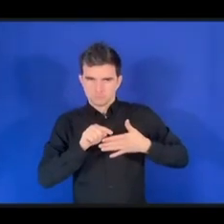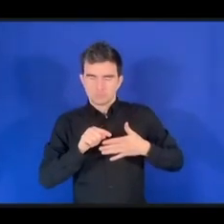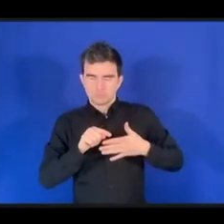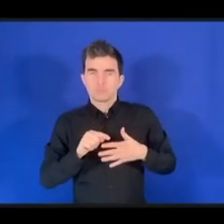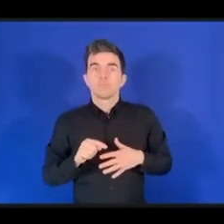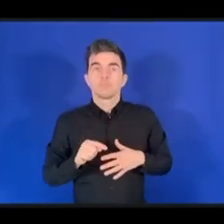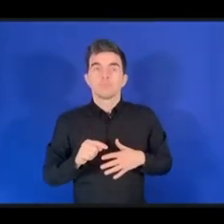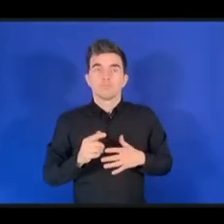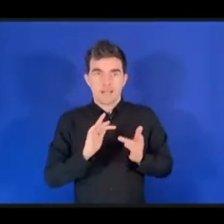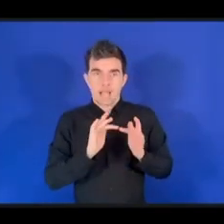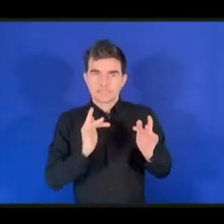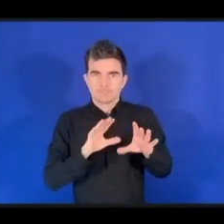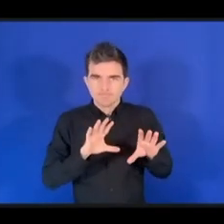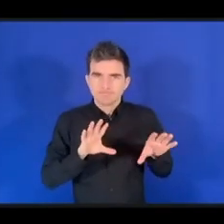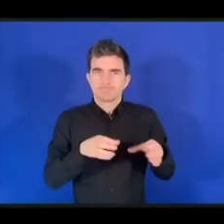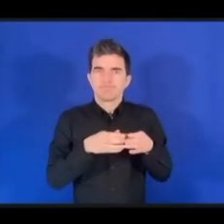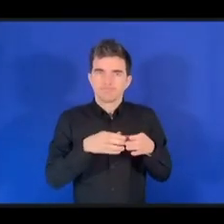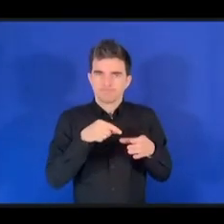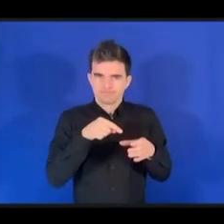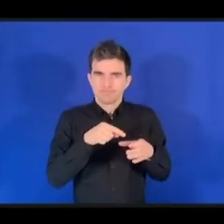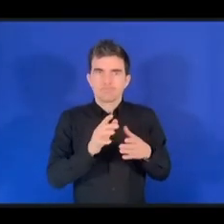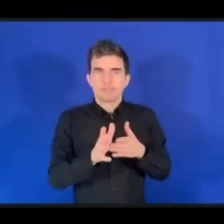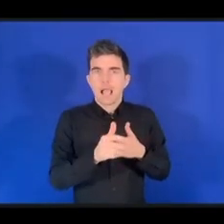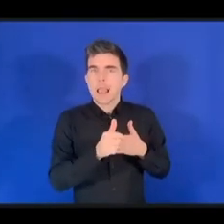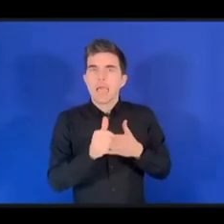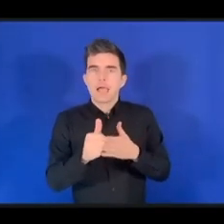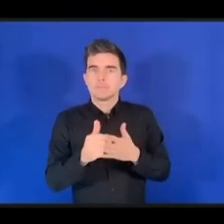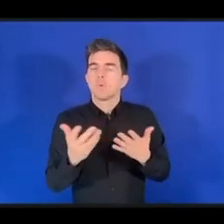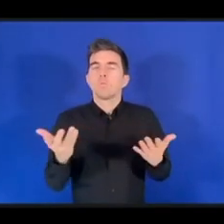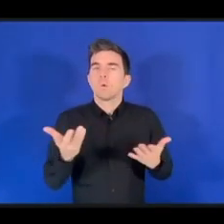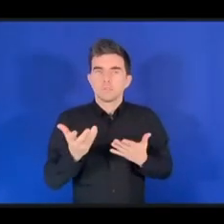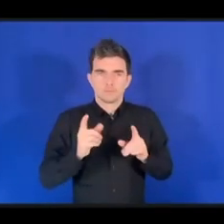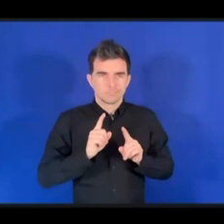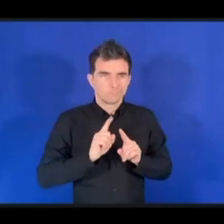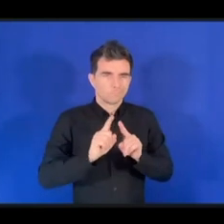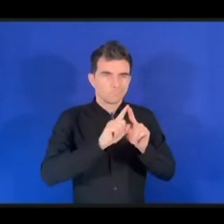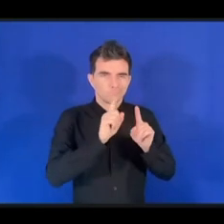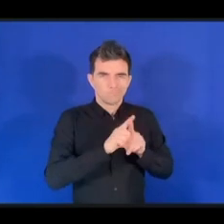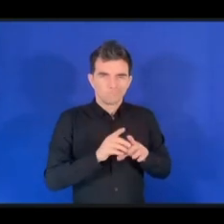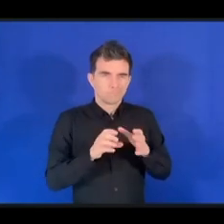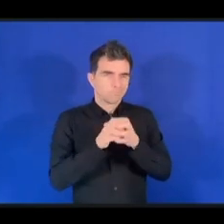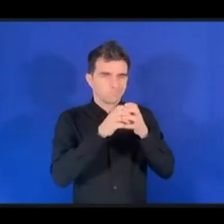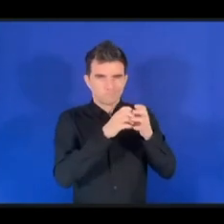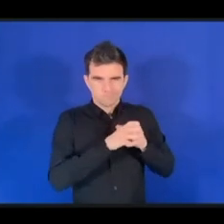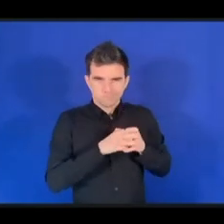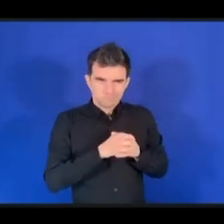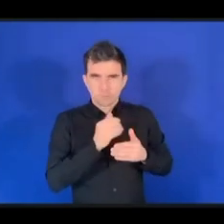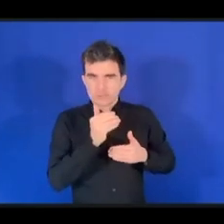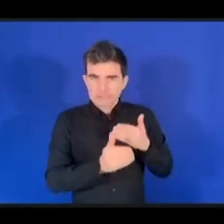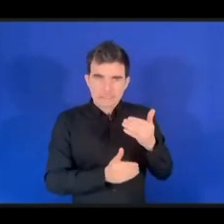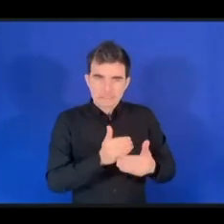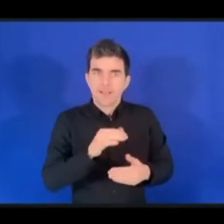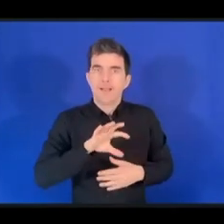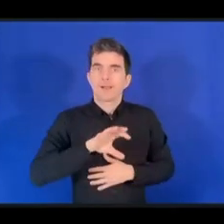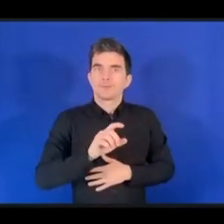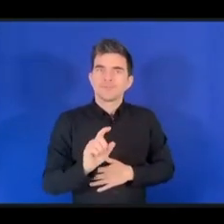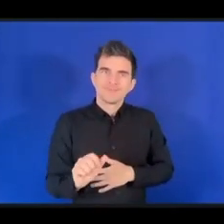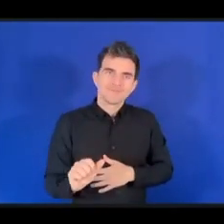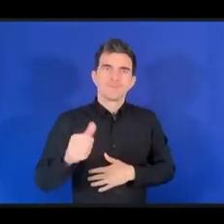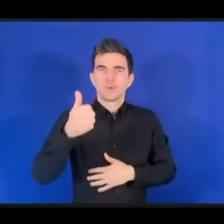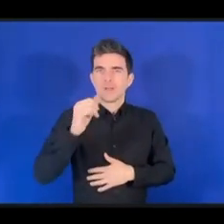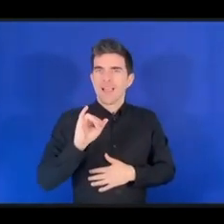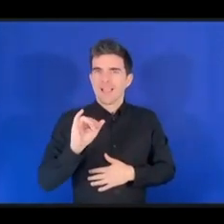و نحن قمنا باجراء نقاشات ثريه على مدار يومين حول موضوعات مختلفه ومن ضمنها